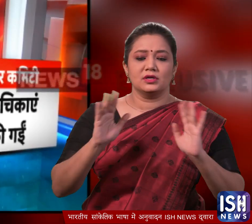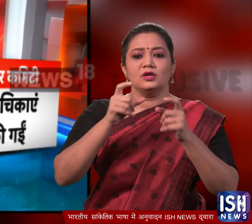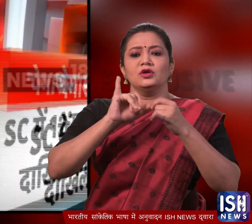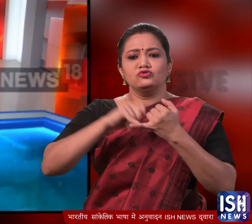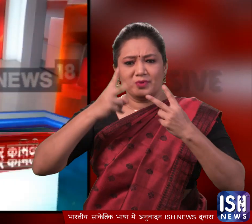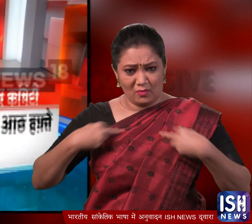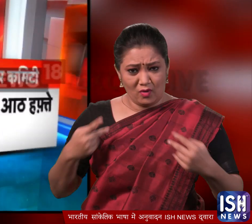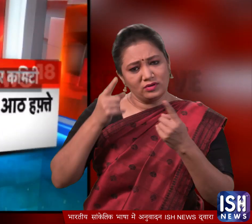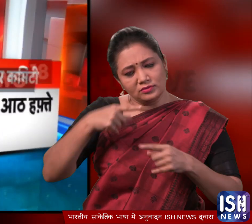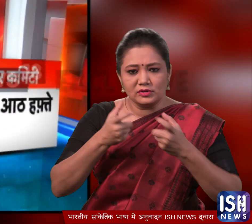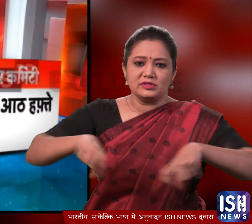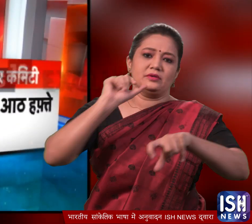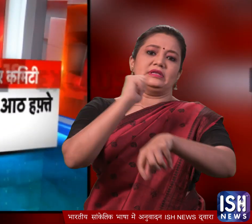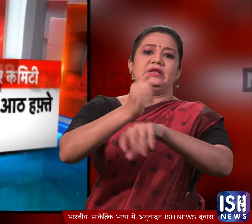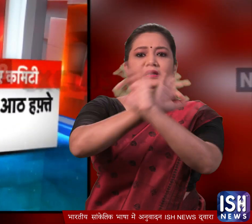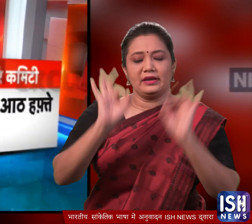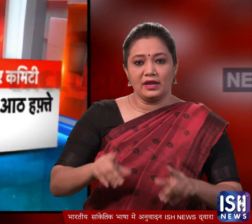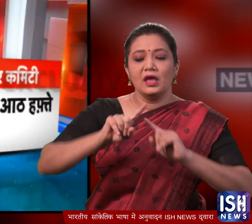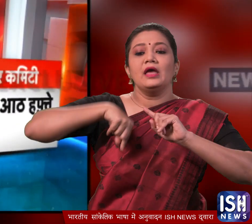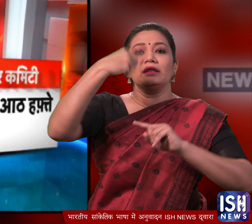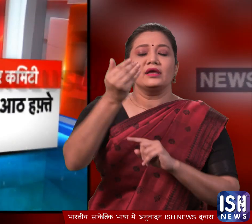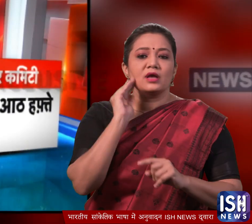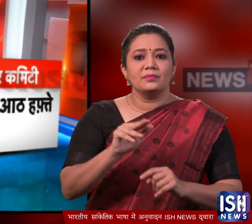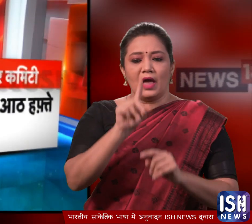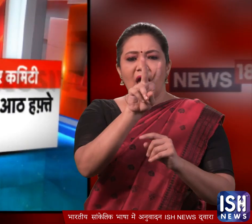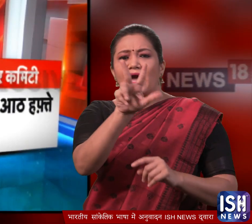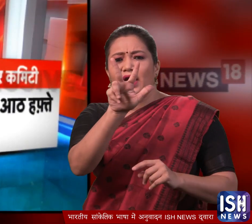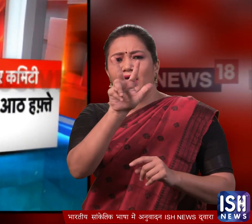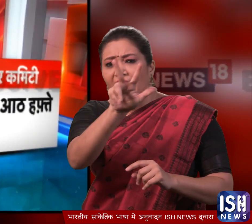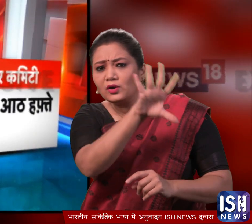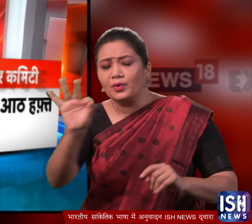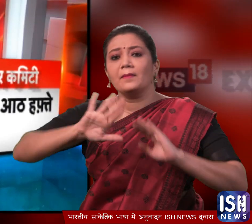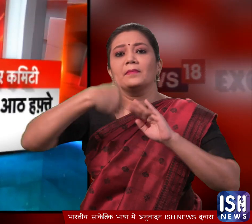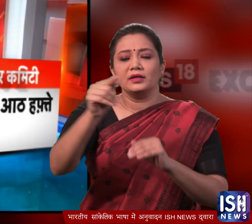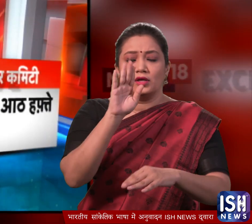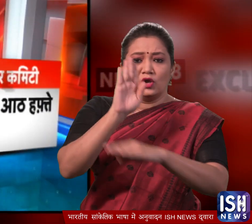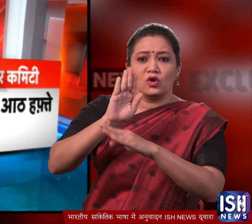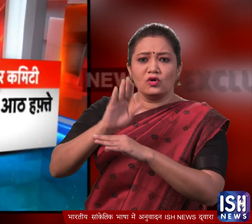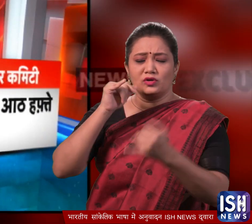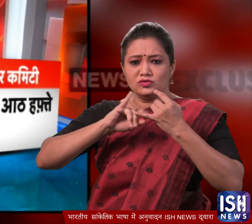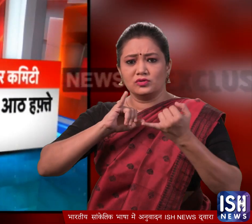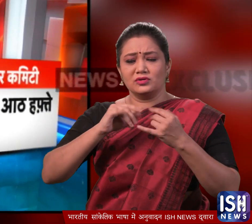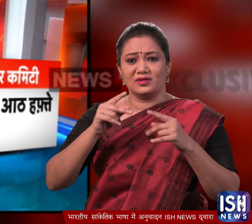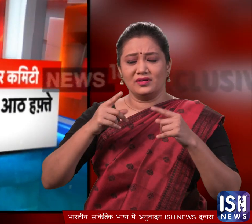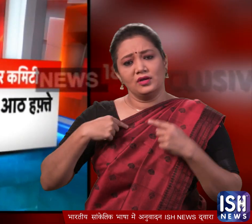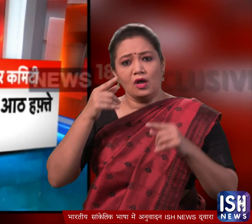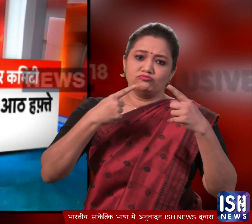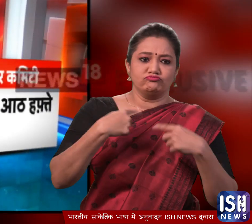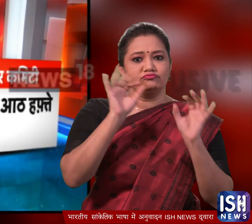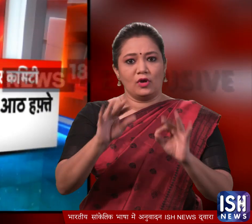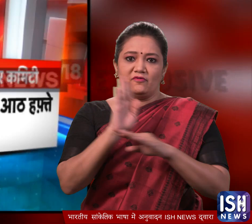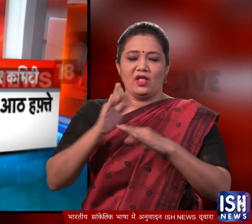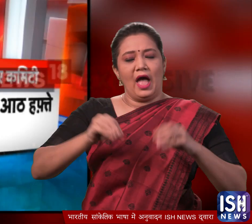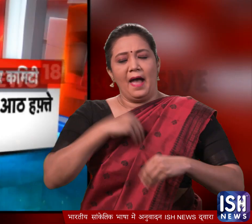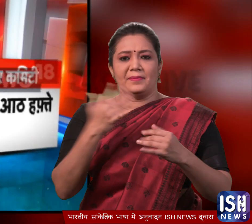बाद सुप्रीम कोर्ट ने यह कमेटी बनाई। इस मामले की अगली सुनवाई 8 हफ्ते के बाद होगी, जिसके बाद कांग्रेस ने सुप्रीम कोर्ट के इस कदम का स्वागत तो किया,